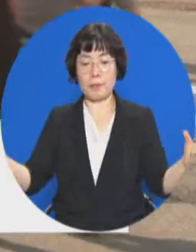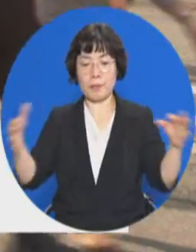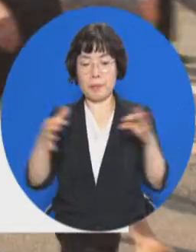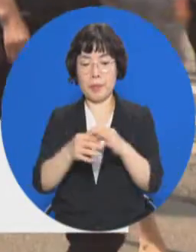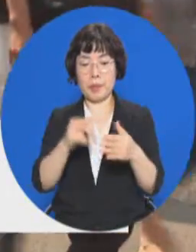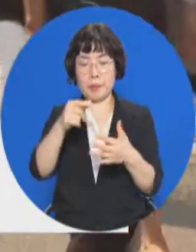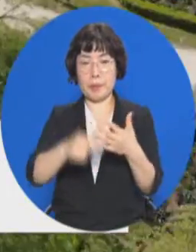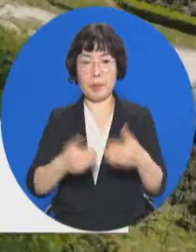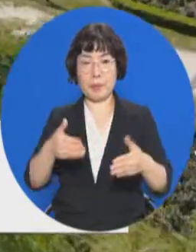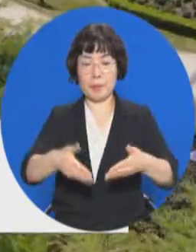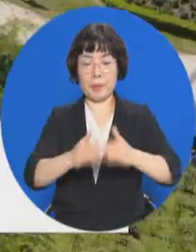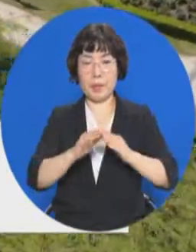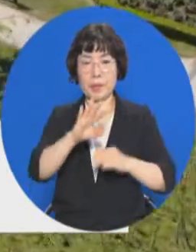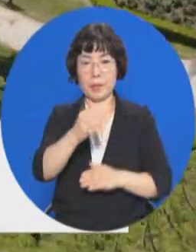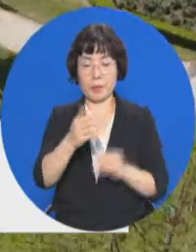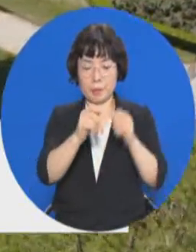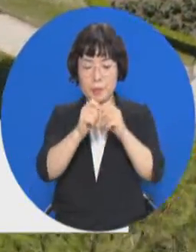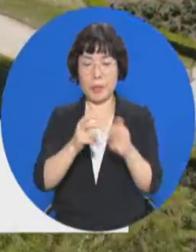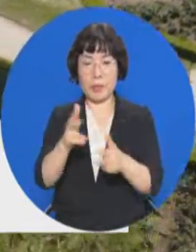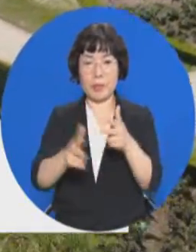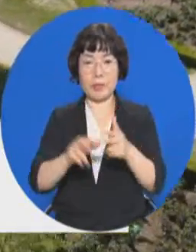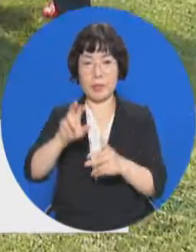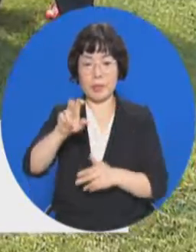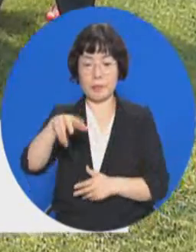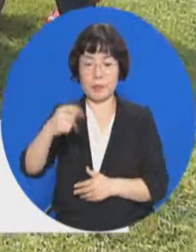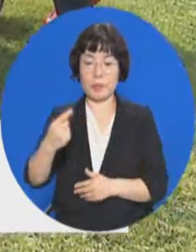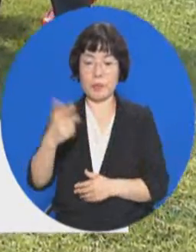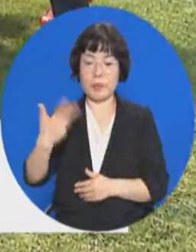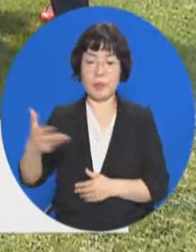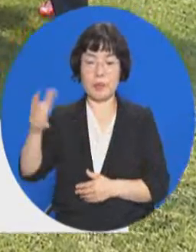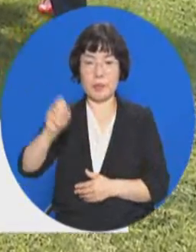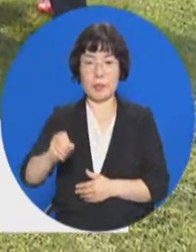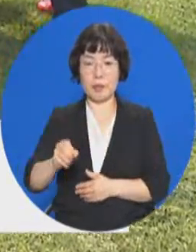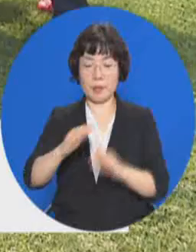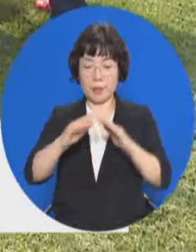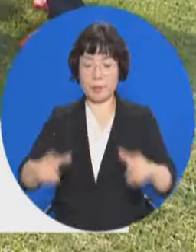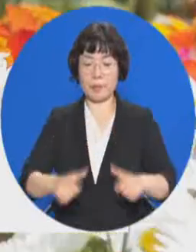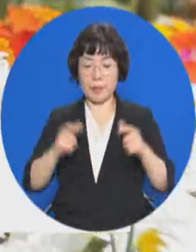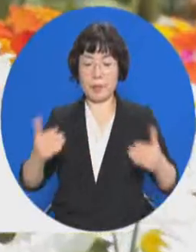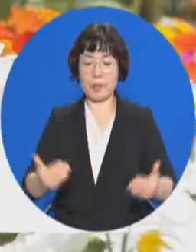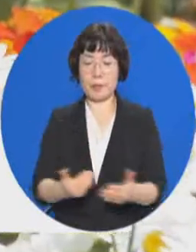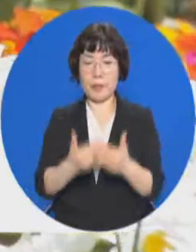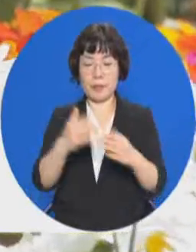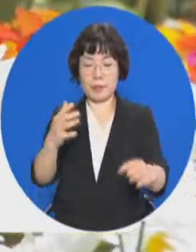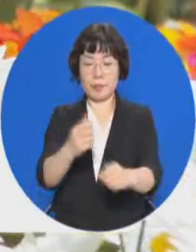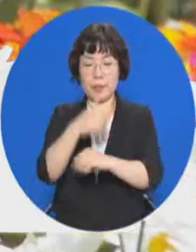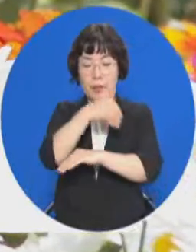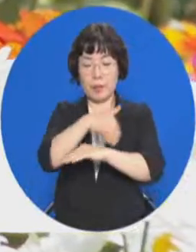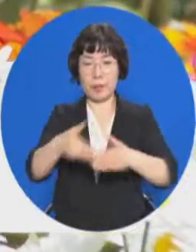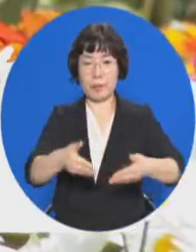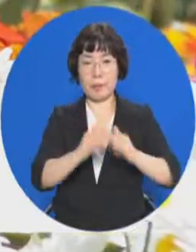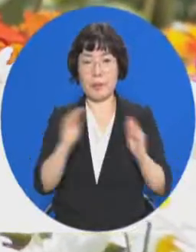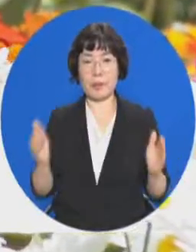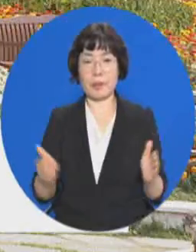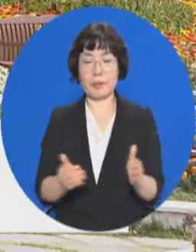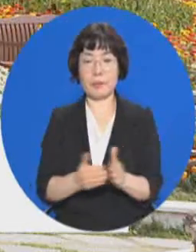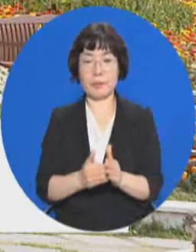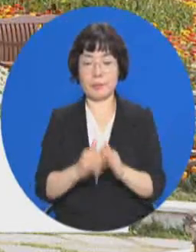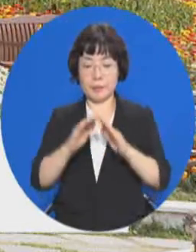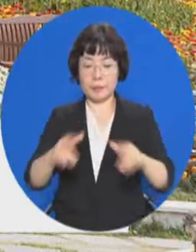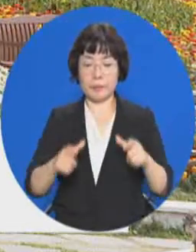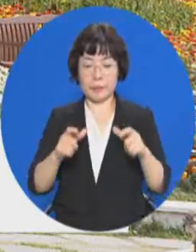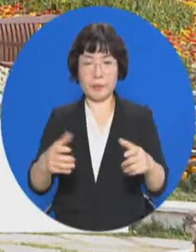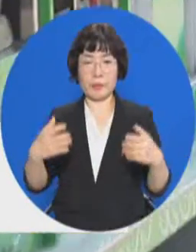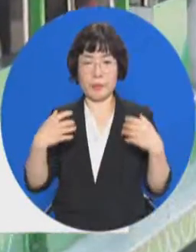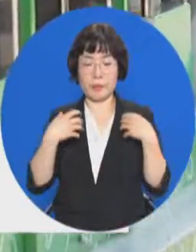인프라 구축 등 49개 세부 사업 10조 7천억 원 규모의 남해안권 발전 종합계획을 수립했습니다.